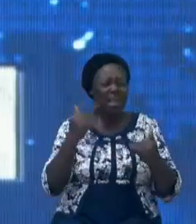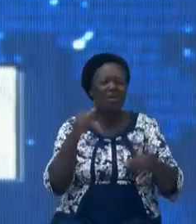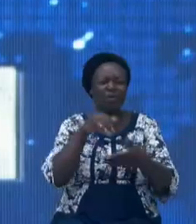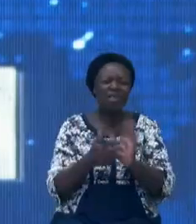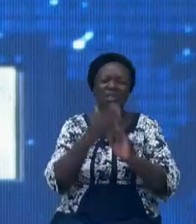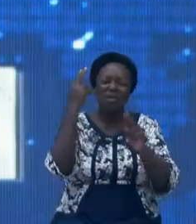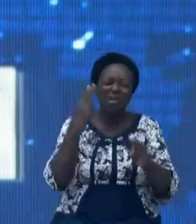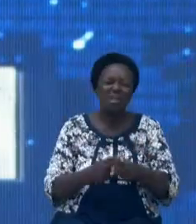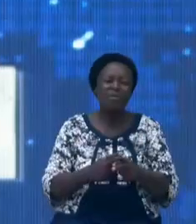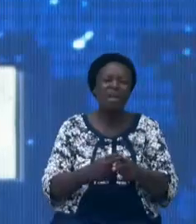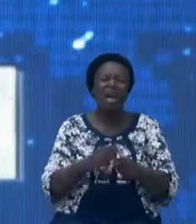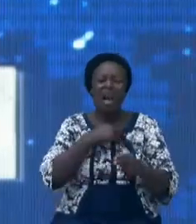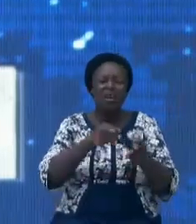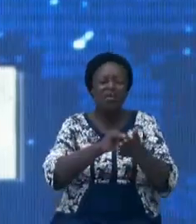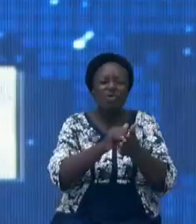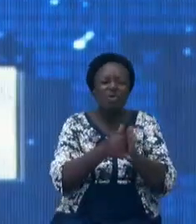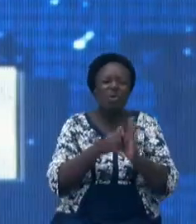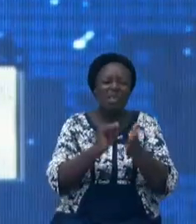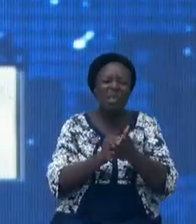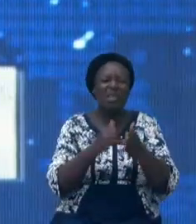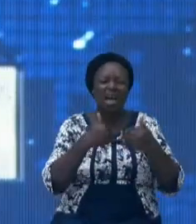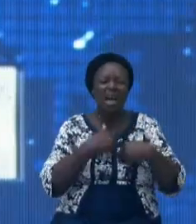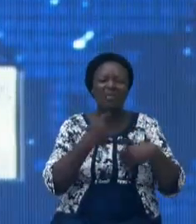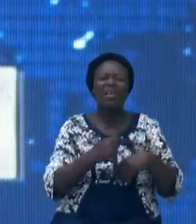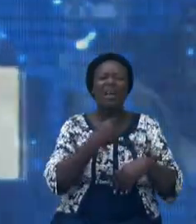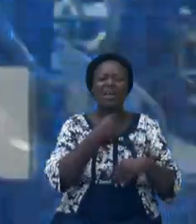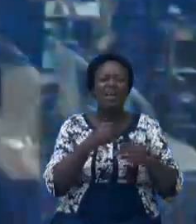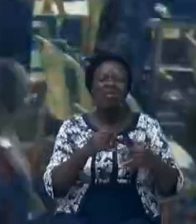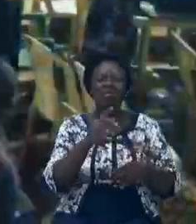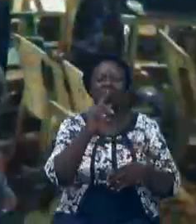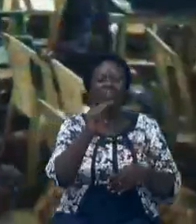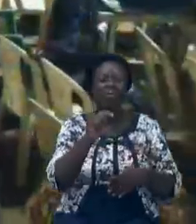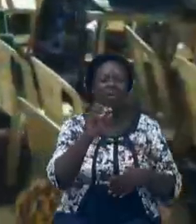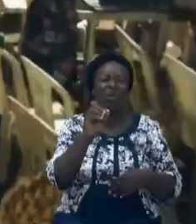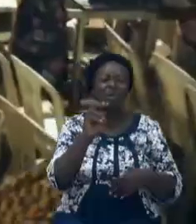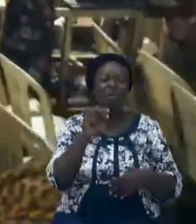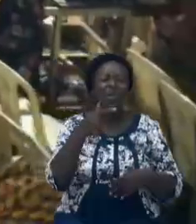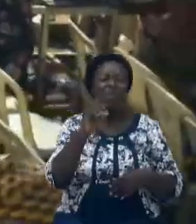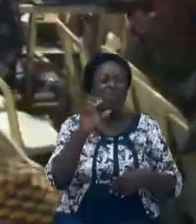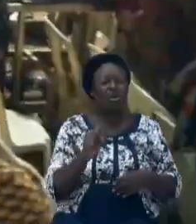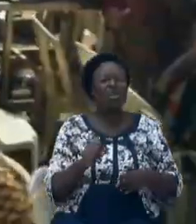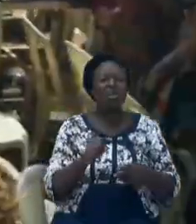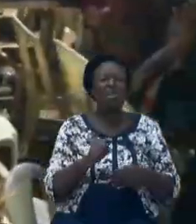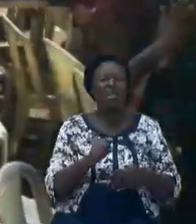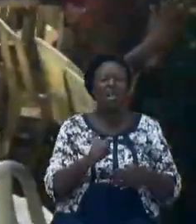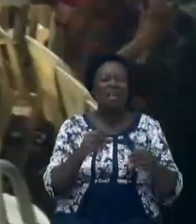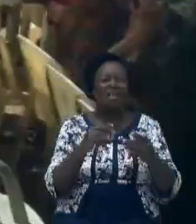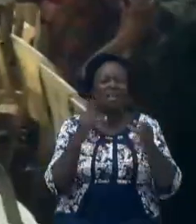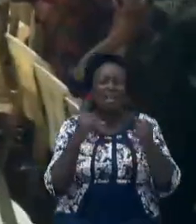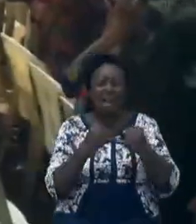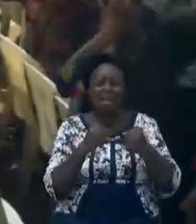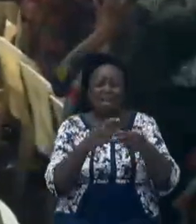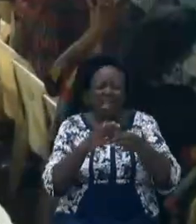dans le cerveau dans les oreilles au nom de jésus ceux qui ont la langue liés